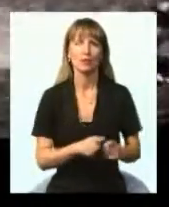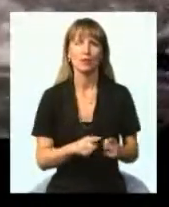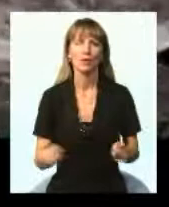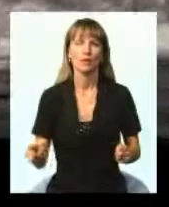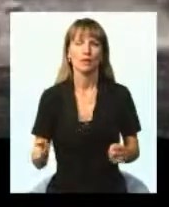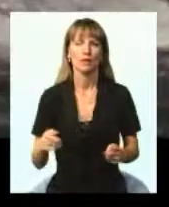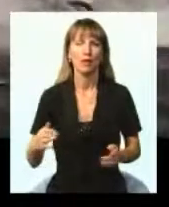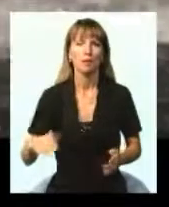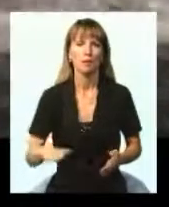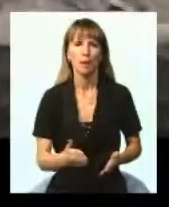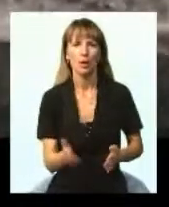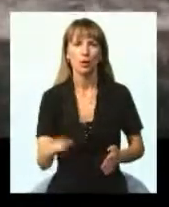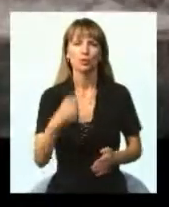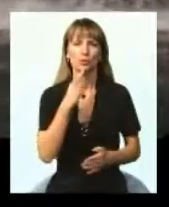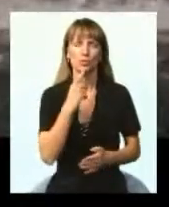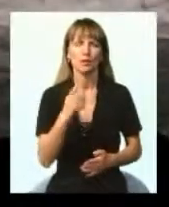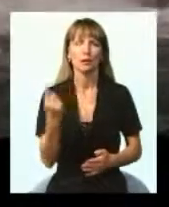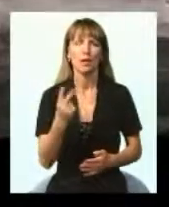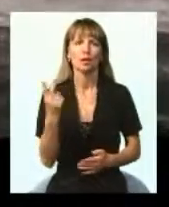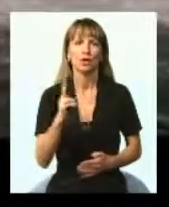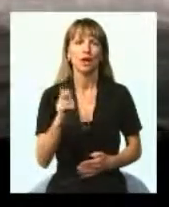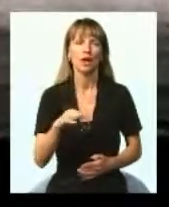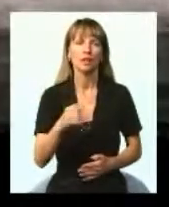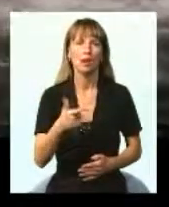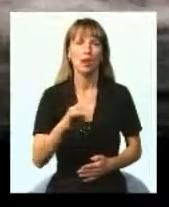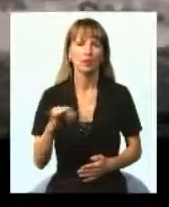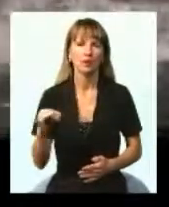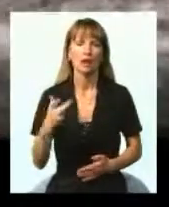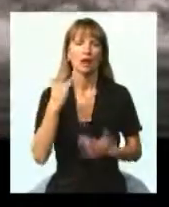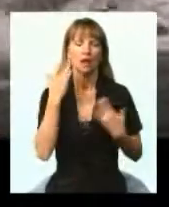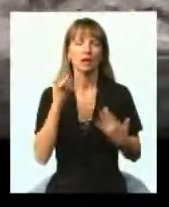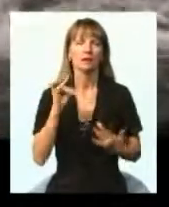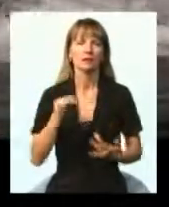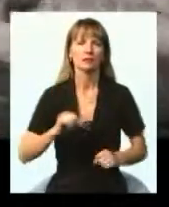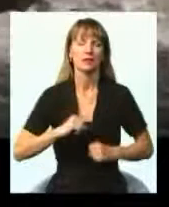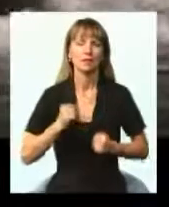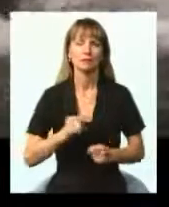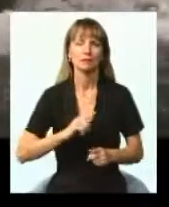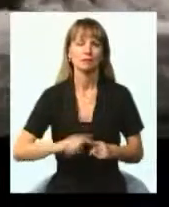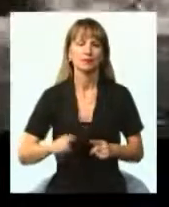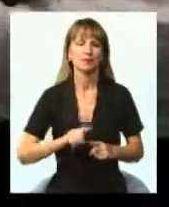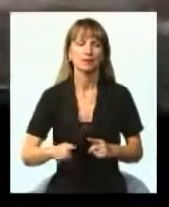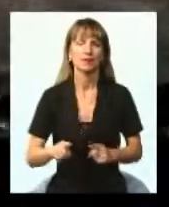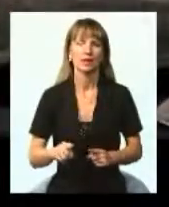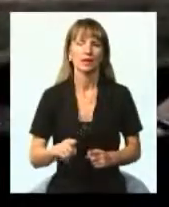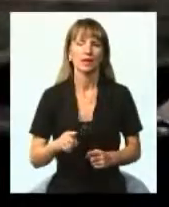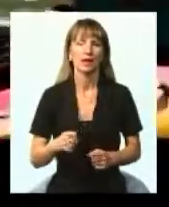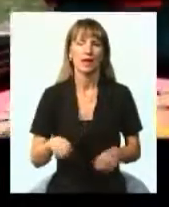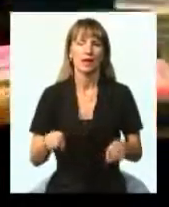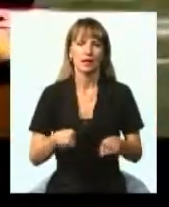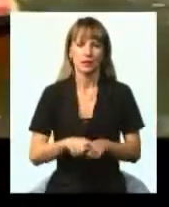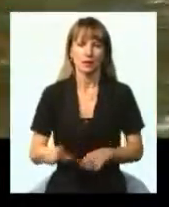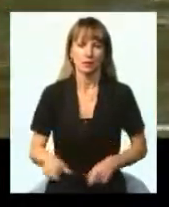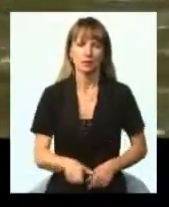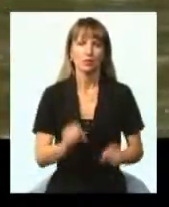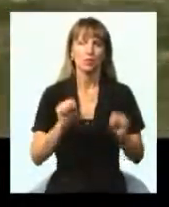порогів першої та другої категорії складності вважається доволі легким і не вимагає особливої майстерності. На сплав такою річкою